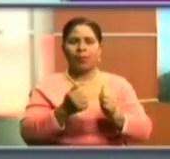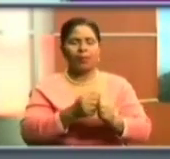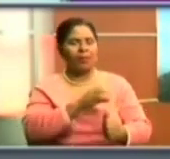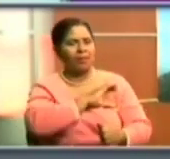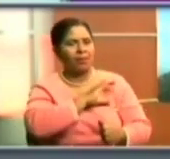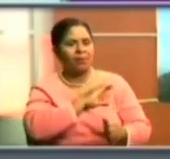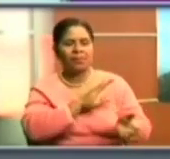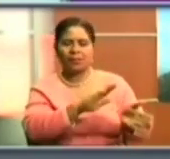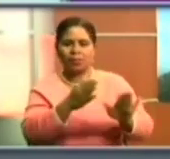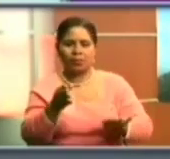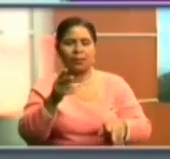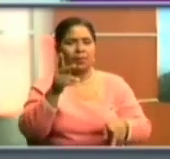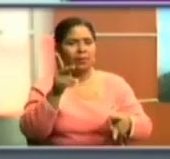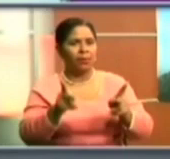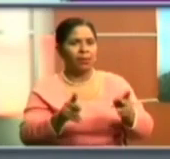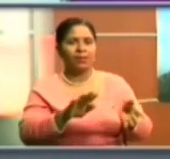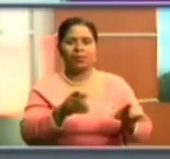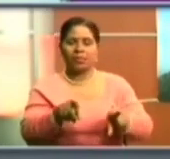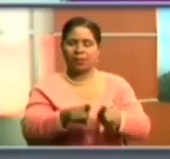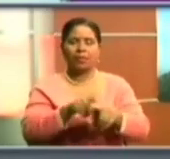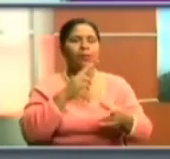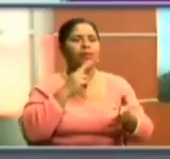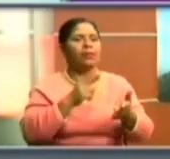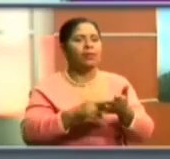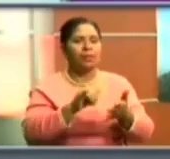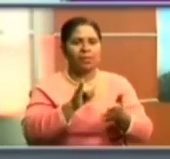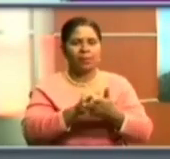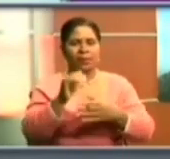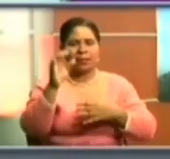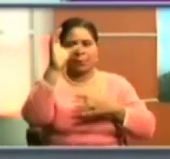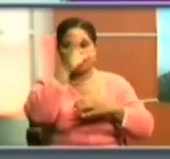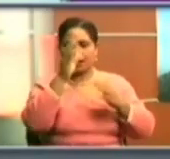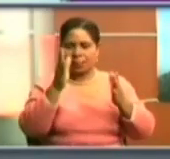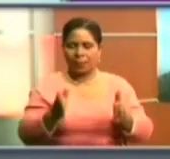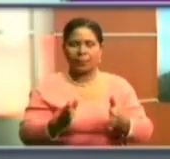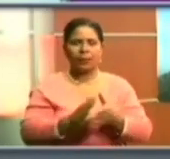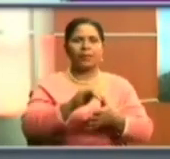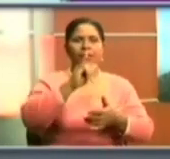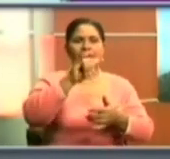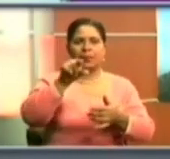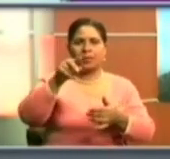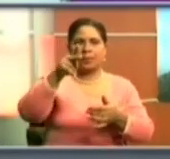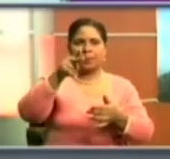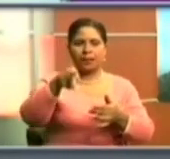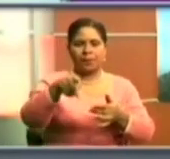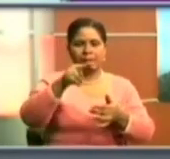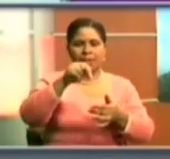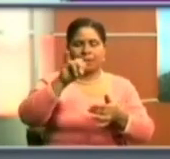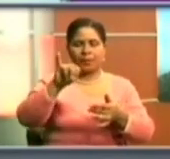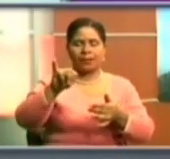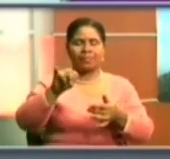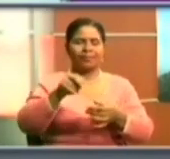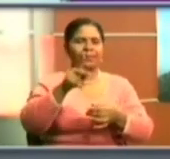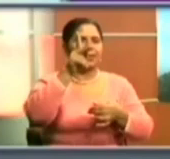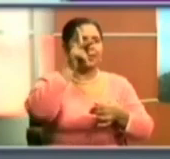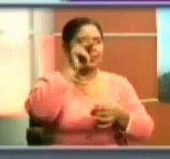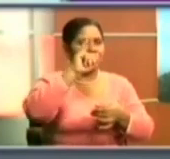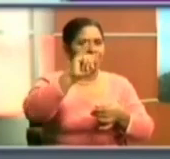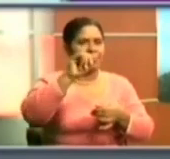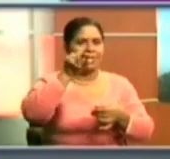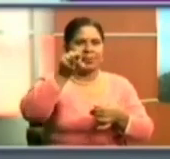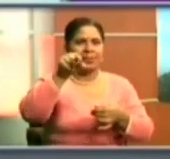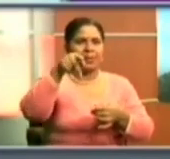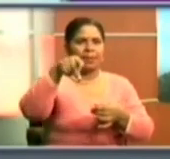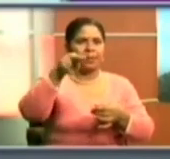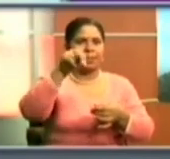police et la population. Dans le rapport, enquête IGPNH a relevé quelques erreurs dans la planification